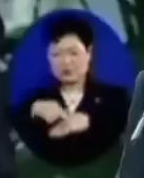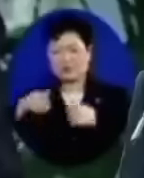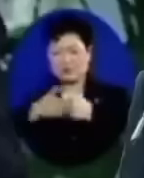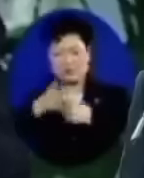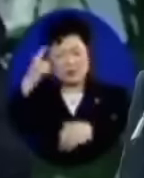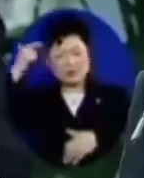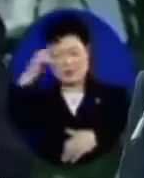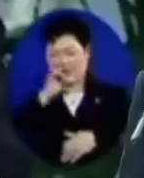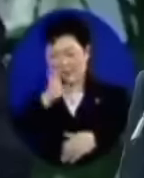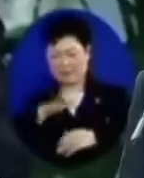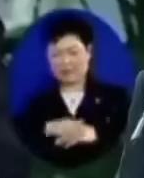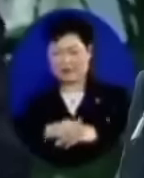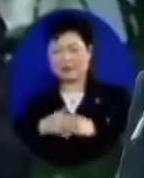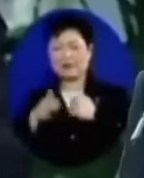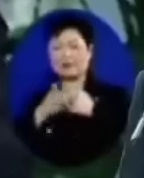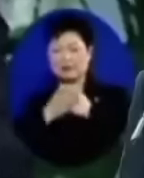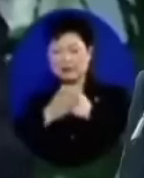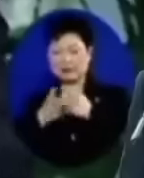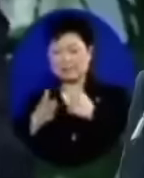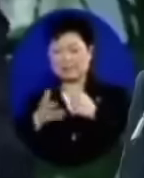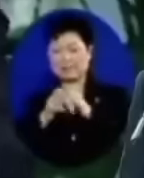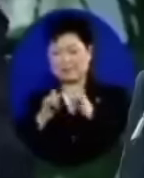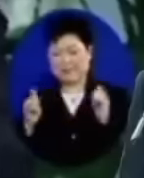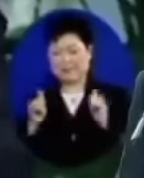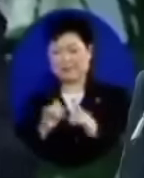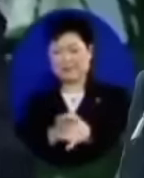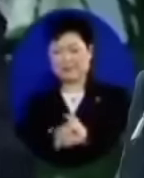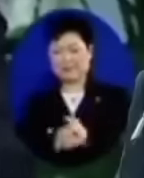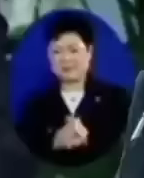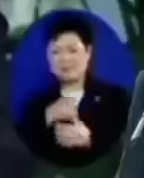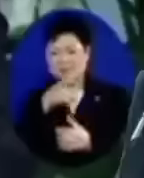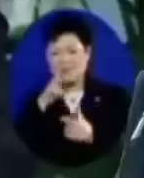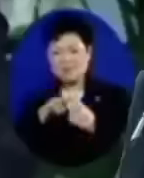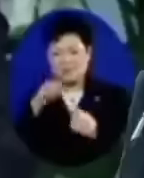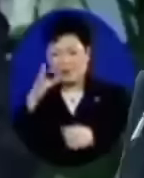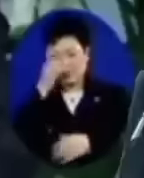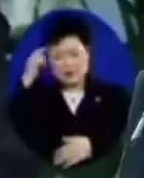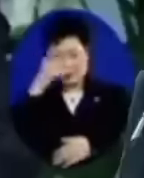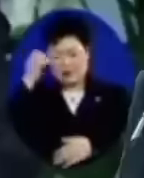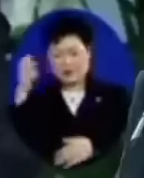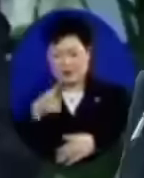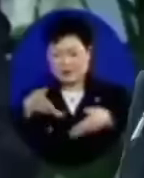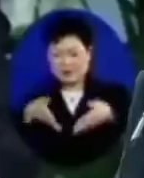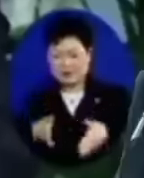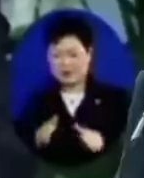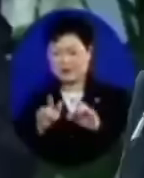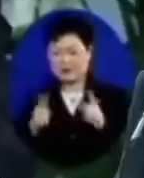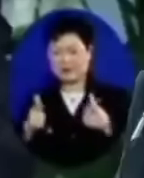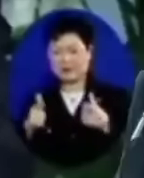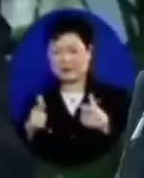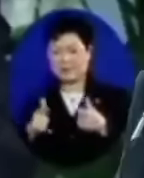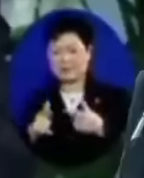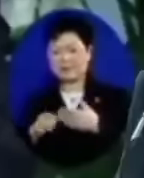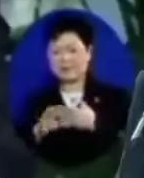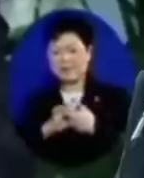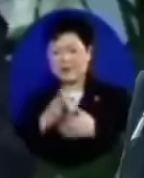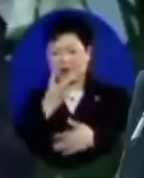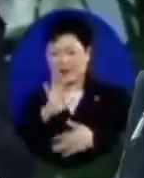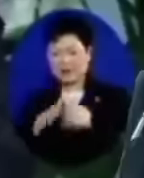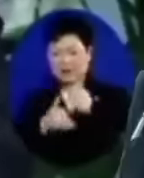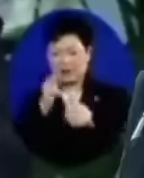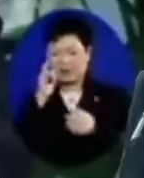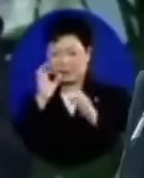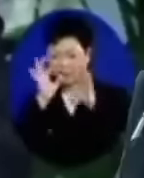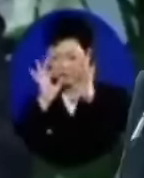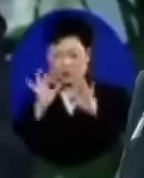되는 것입니다. 그러므로 사람이 물과 성령으로 거듭나지 아니하면 결단코 하나님을 볼 수도